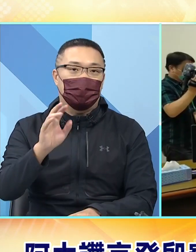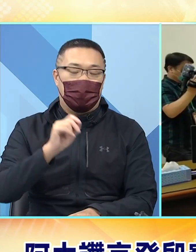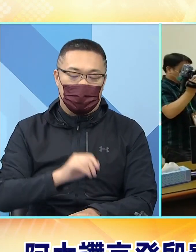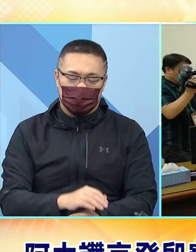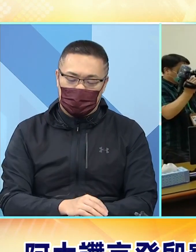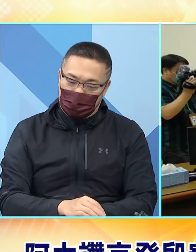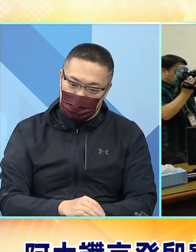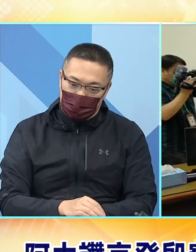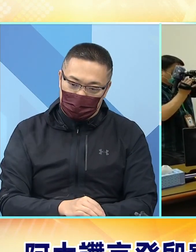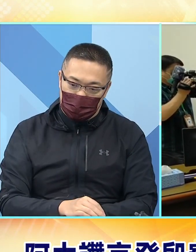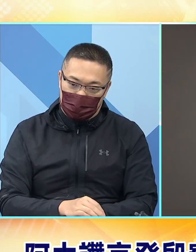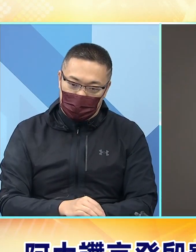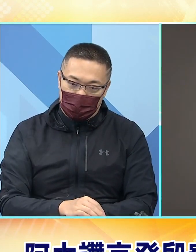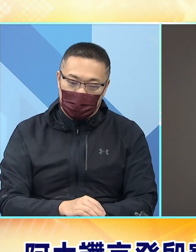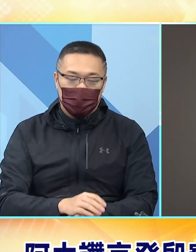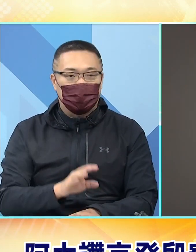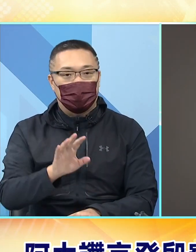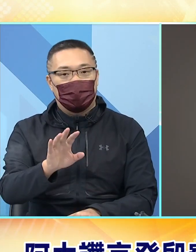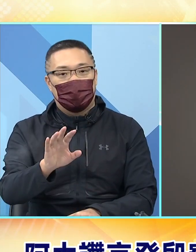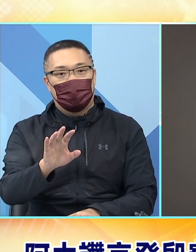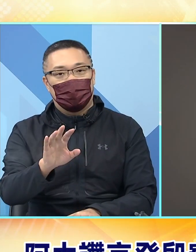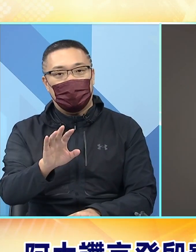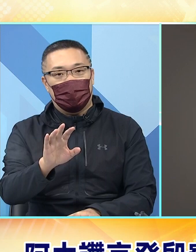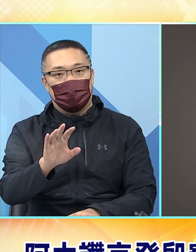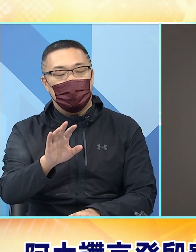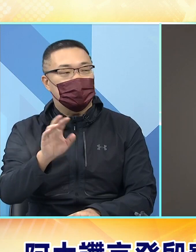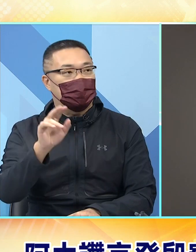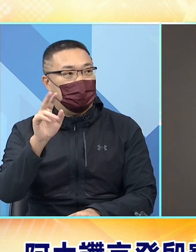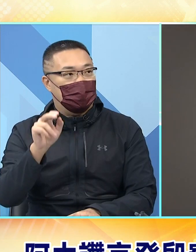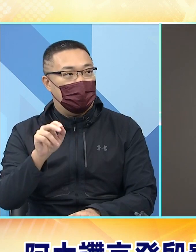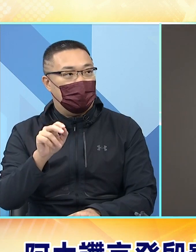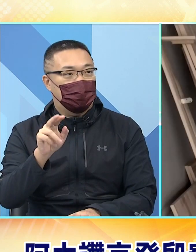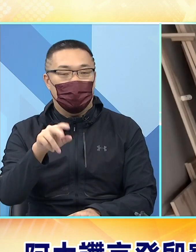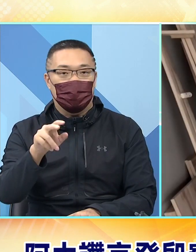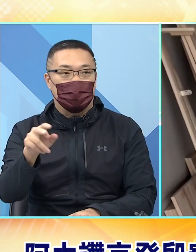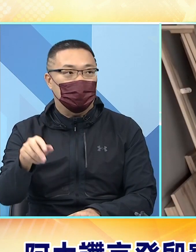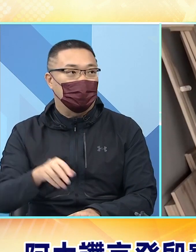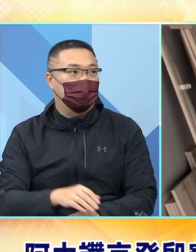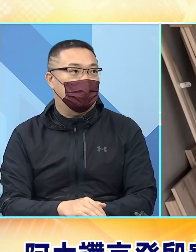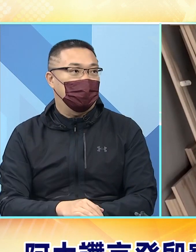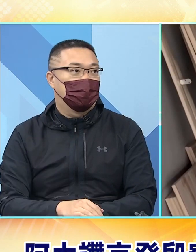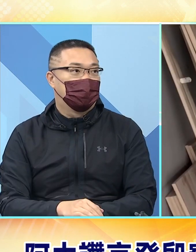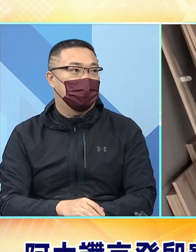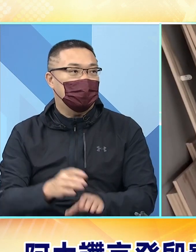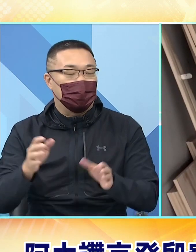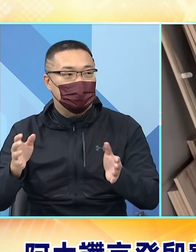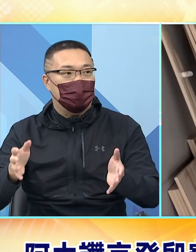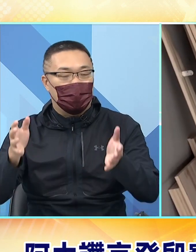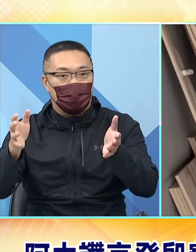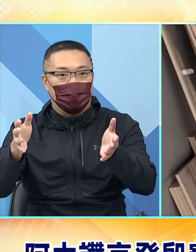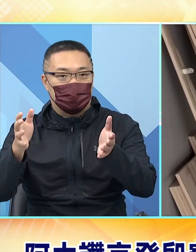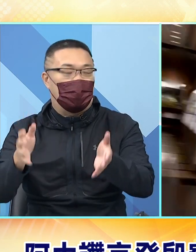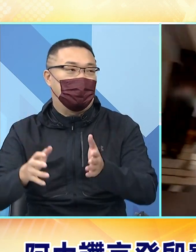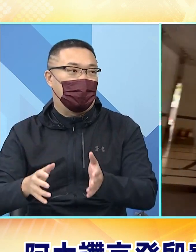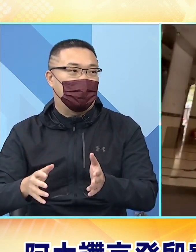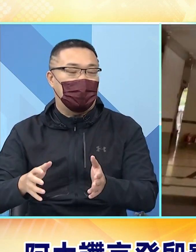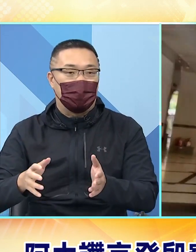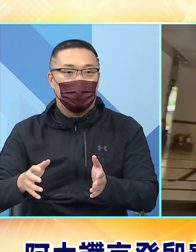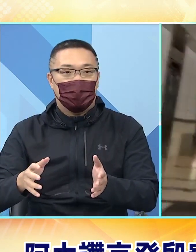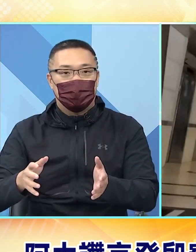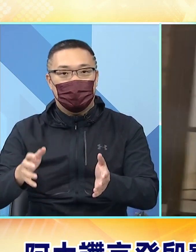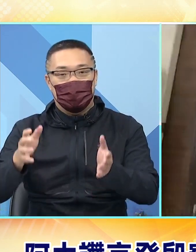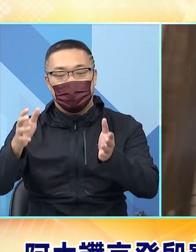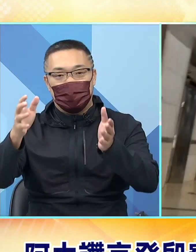他说，好，这个800多个站板呢，第一个29天要来，绝不可能坐轮船，绝不可能坐货船嘛，对